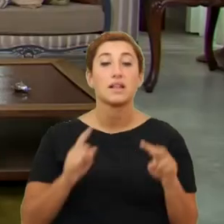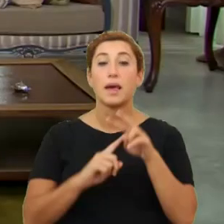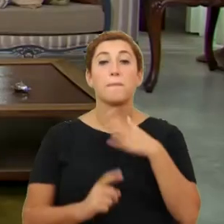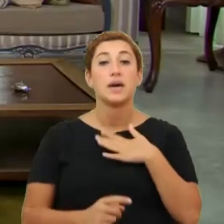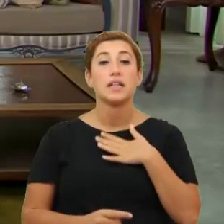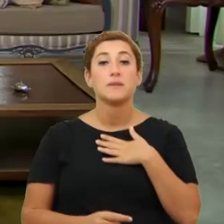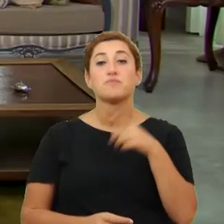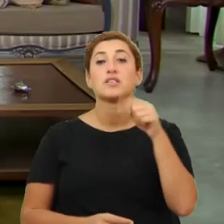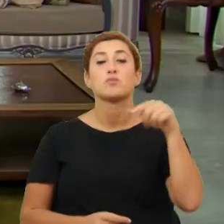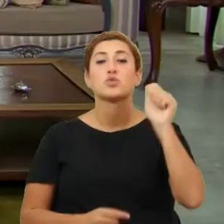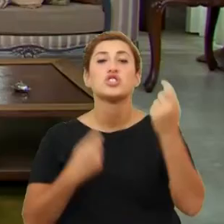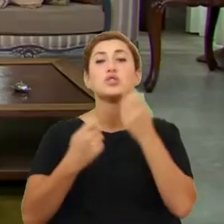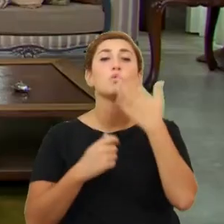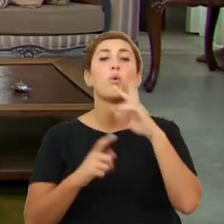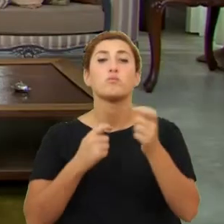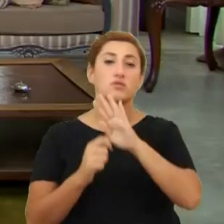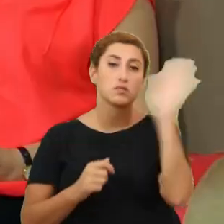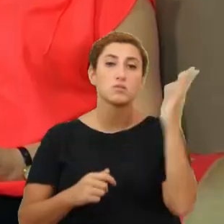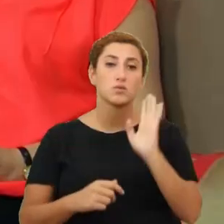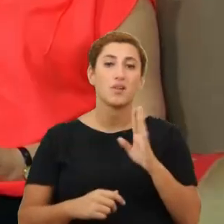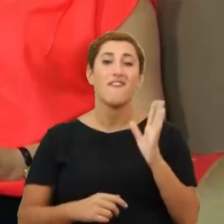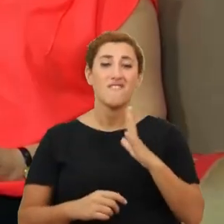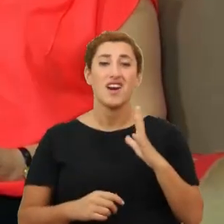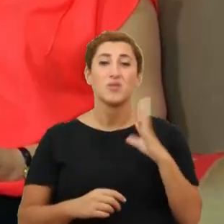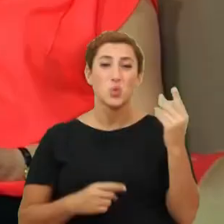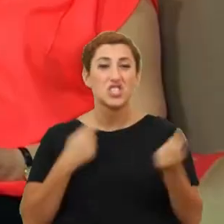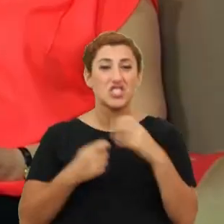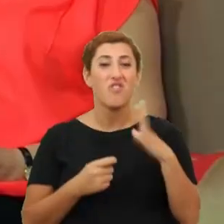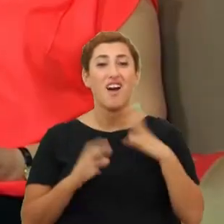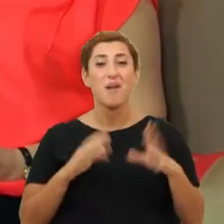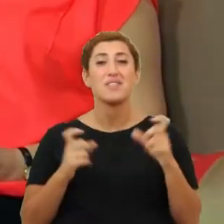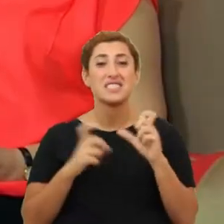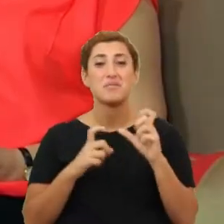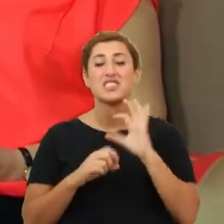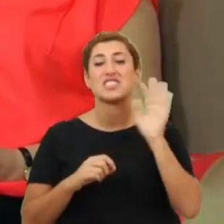Kemal'i, senin bugün işin yok mu şirkette? Ya aksine çok fazla işim var da